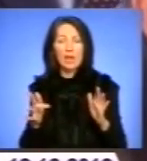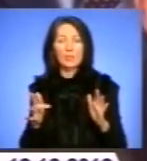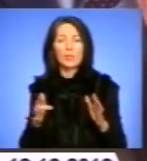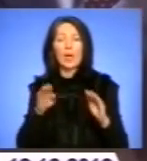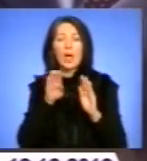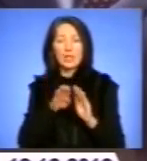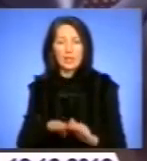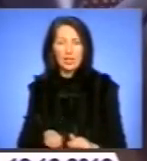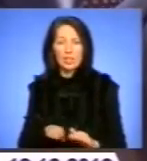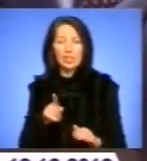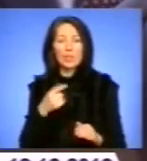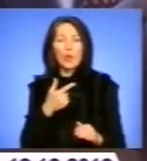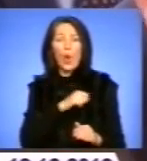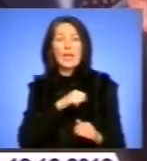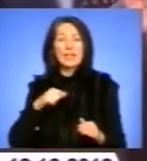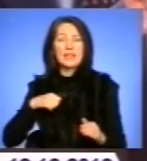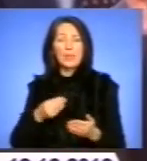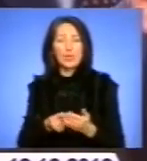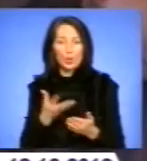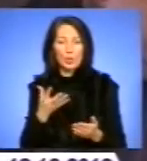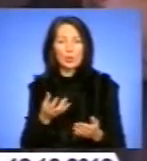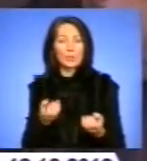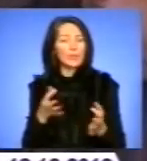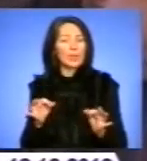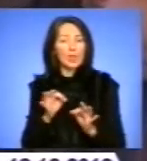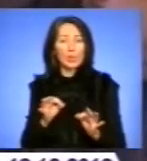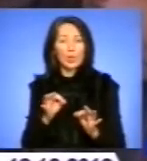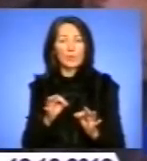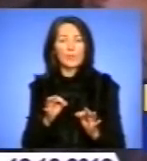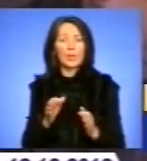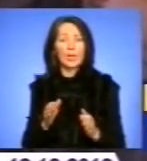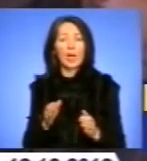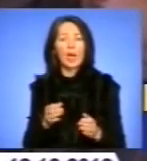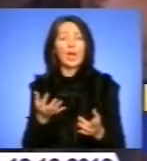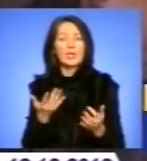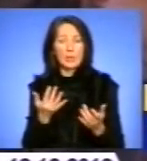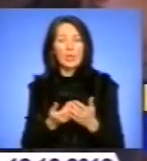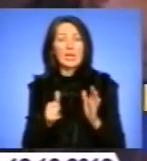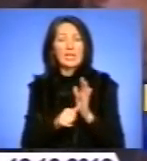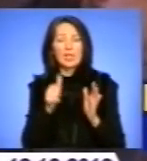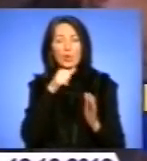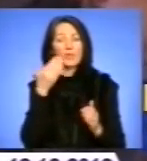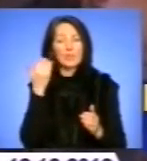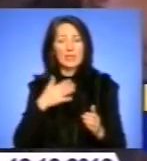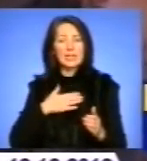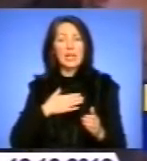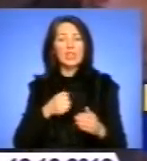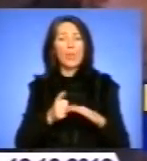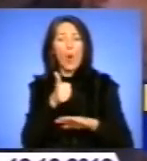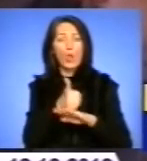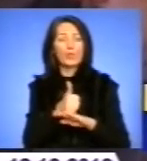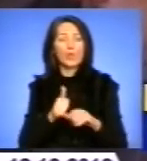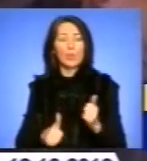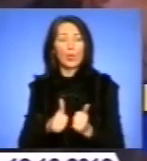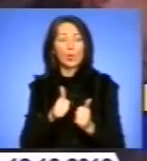ніжче, ніж його собівартість. Це путь в нікуди. Якщо ще ті ж 5-6 років тому з нашим основним конкурентом на